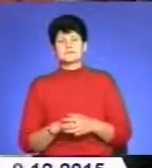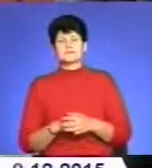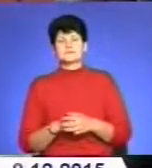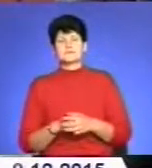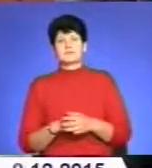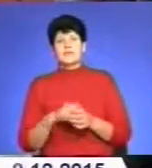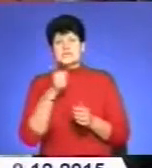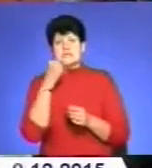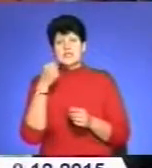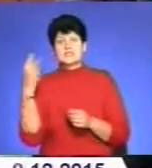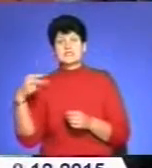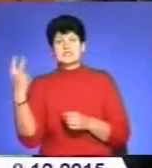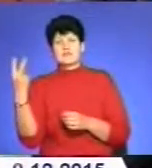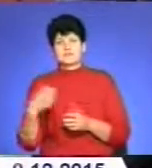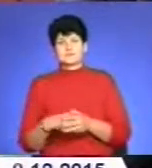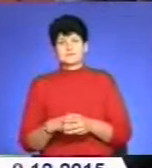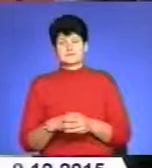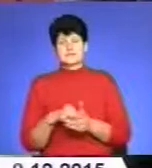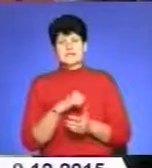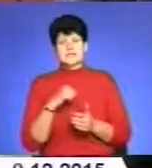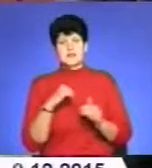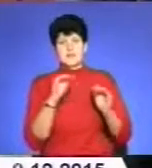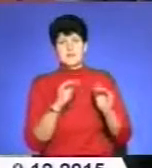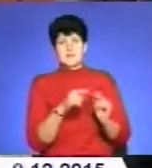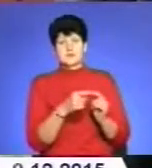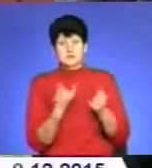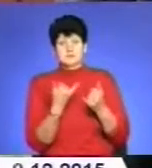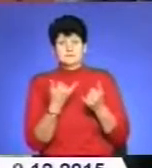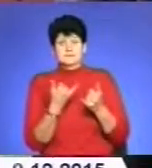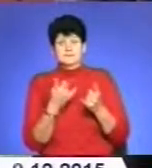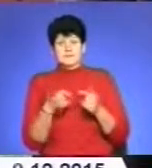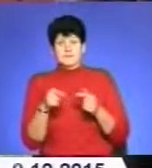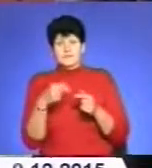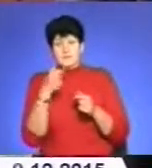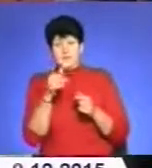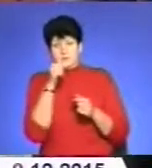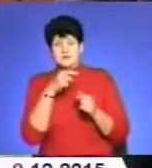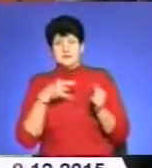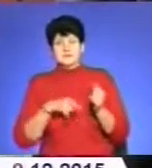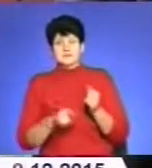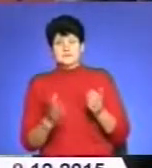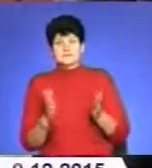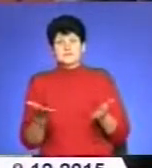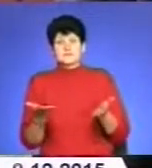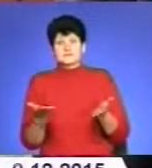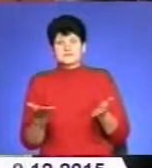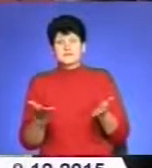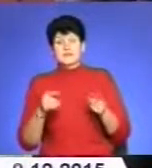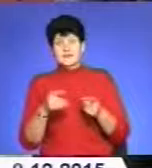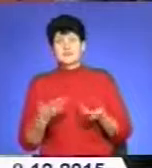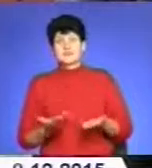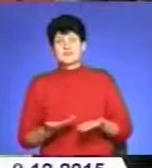Ну, старший 22, ну, а саме менше от-от на підході десь того місяця. Та й так